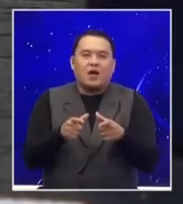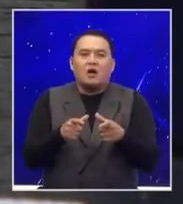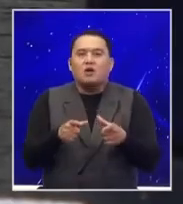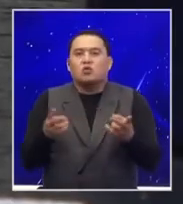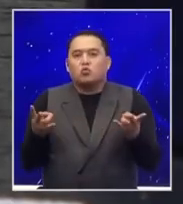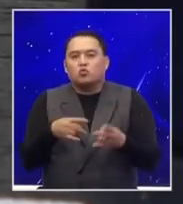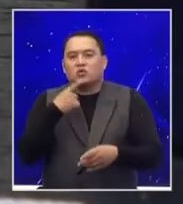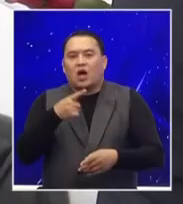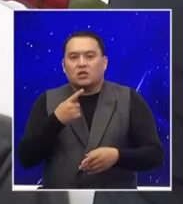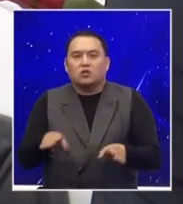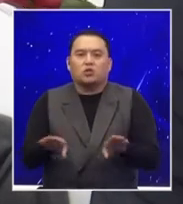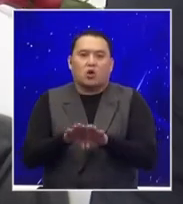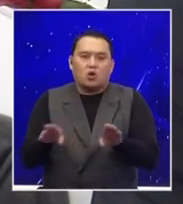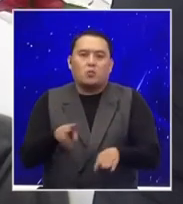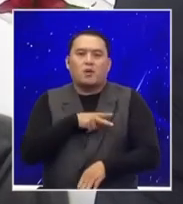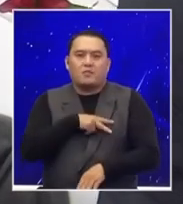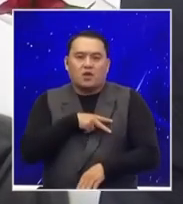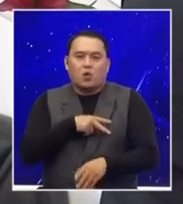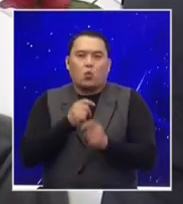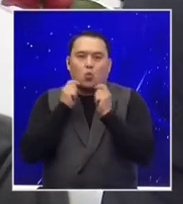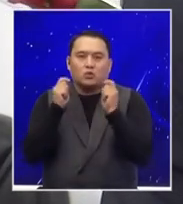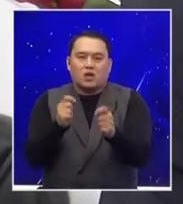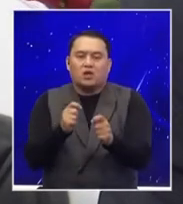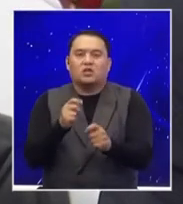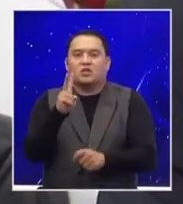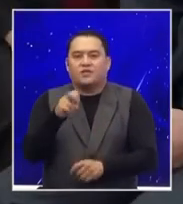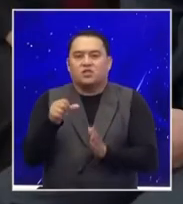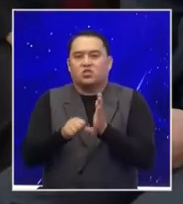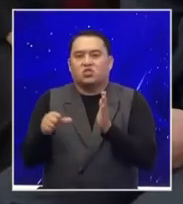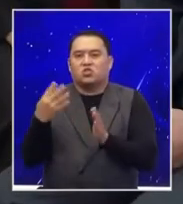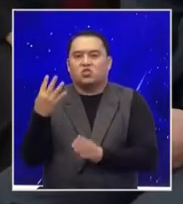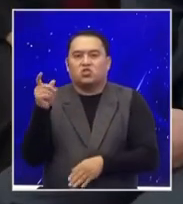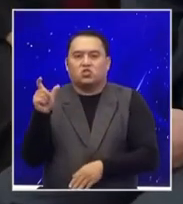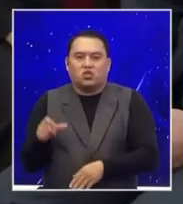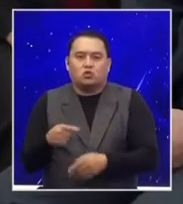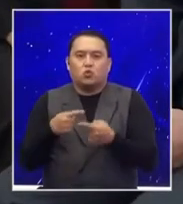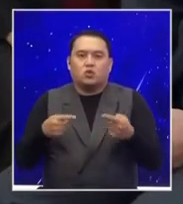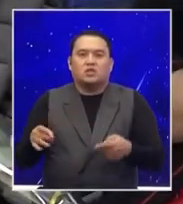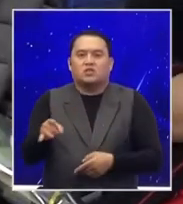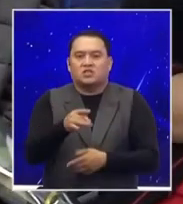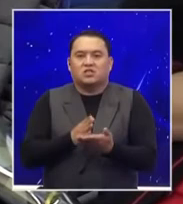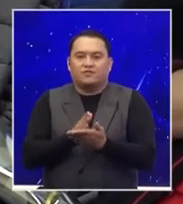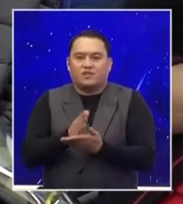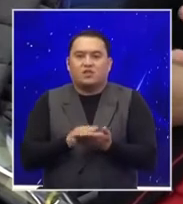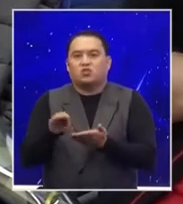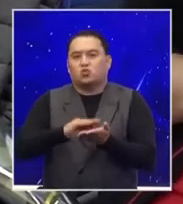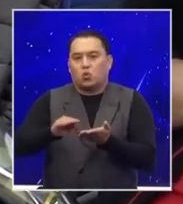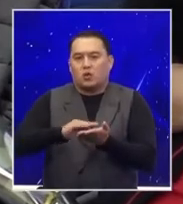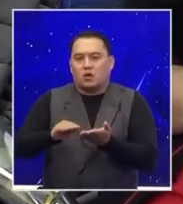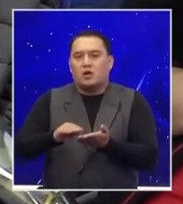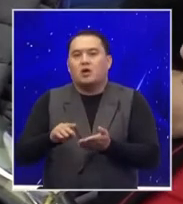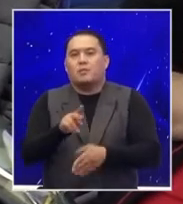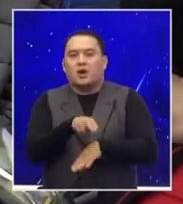Стоит отметить, такими же почетными медалями были удостоены и 264 работника других сфер, среди которых представители